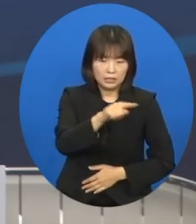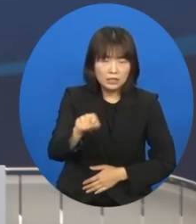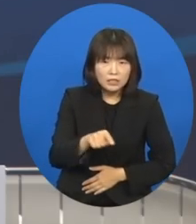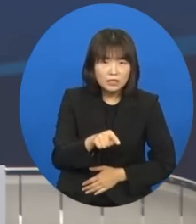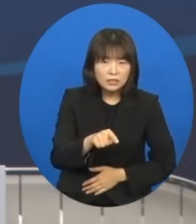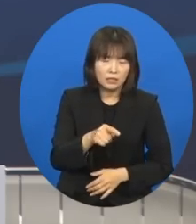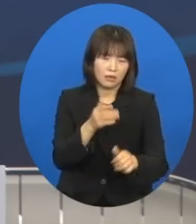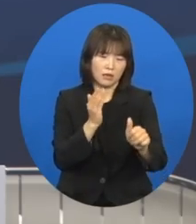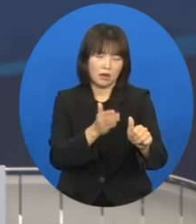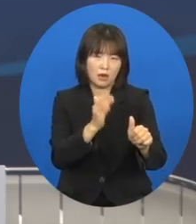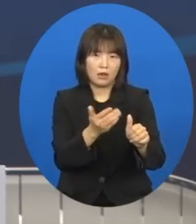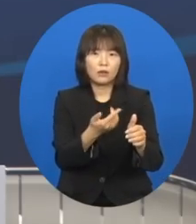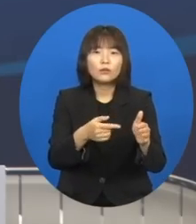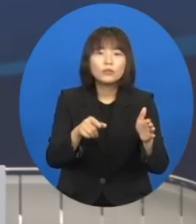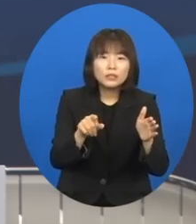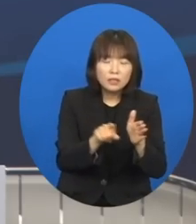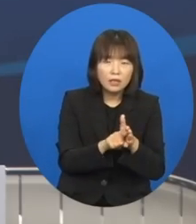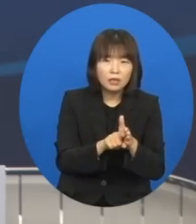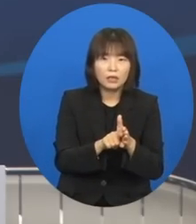위해서 에베소서 말씀을